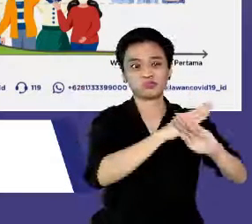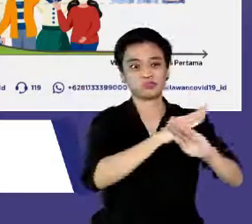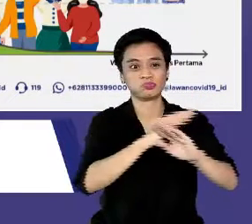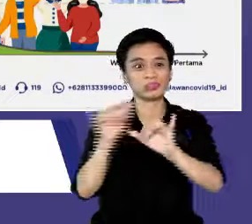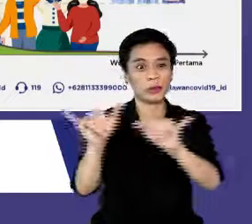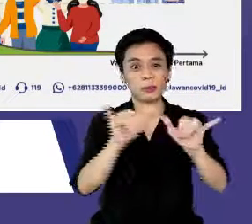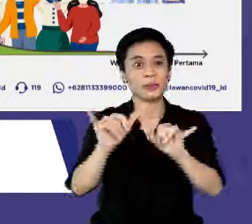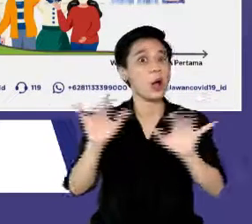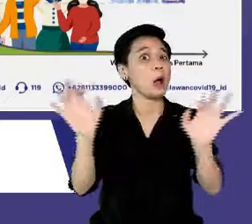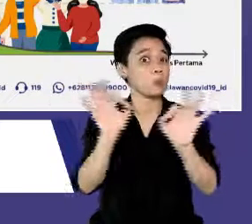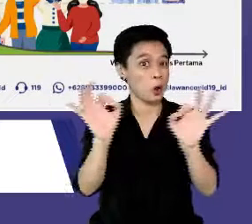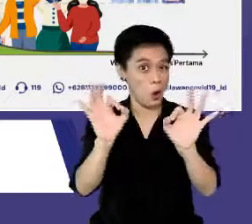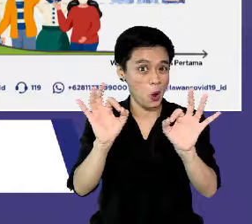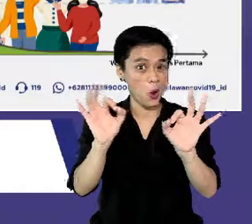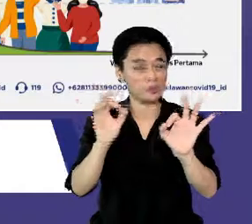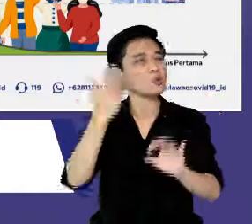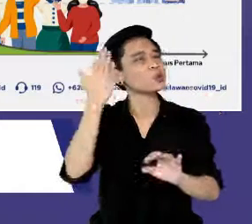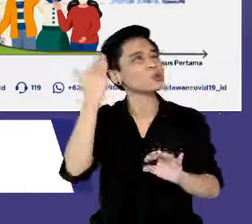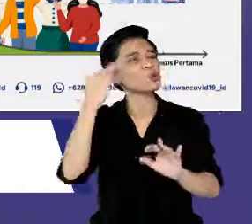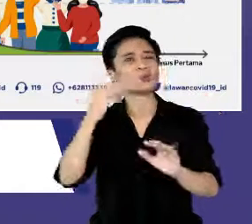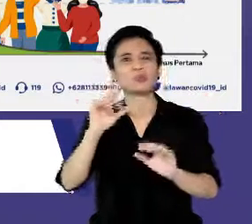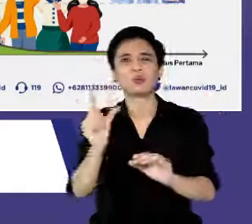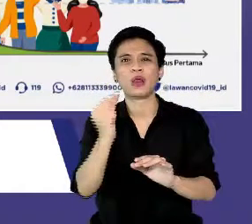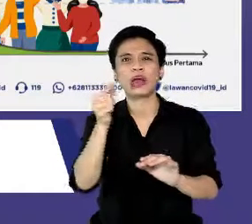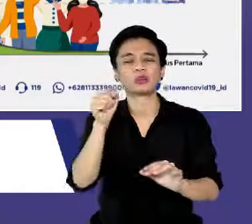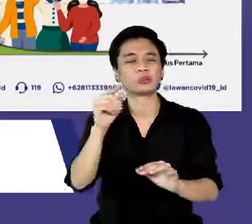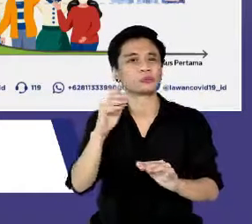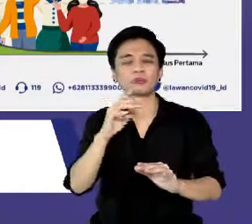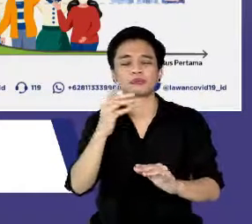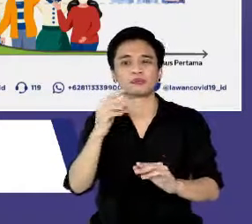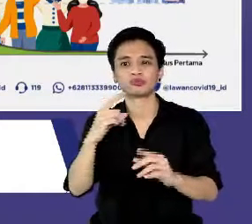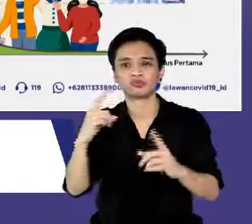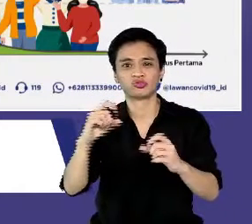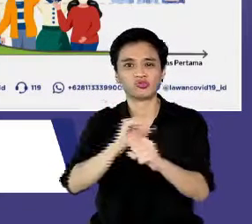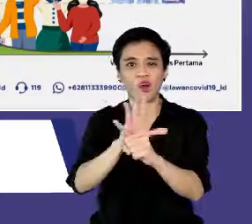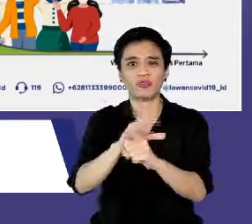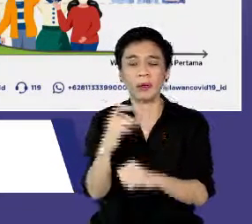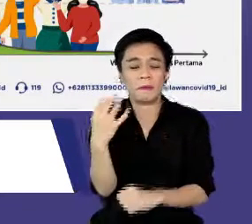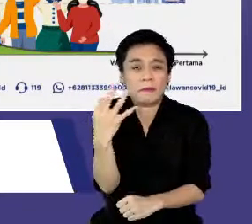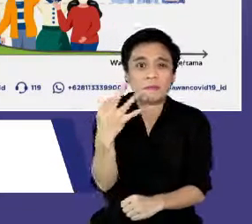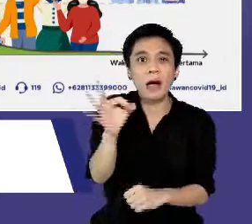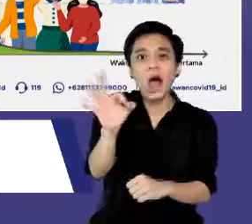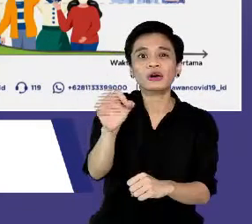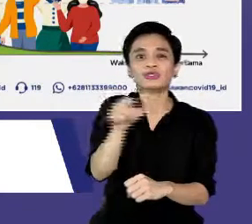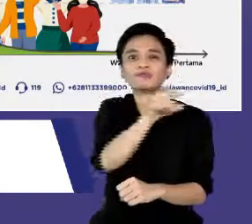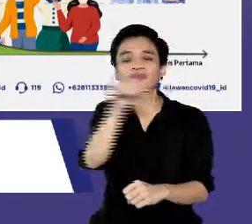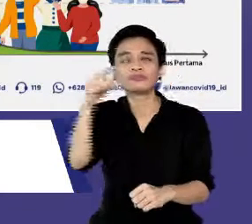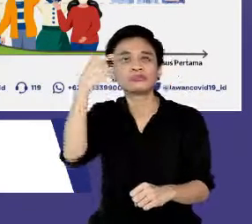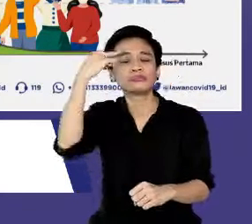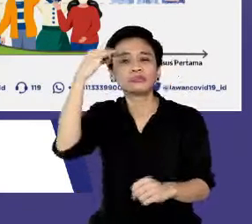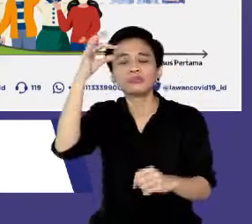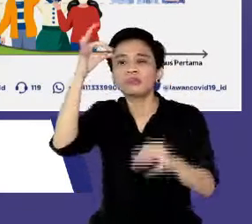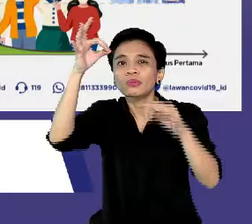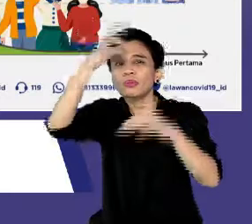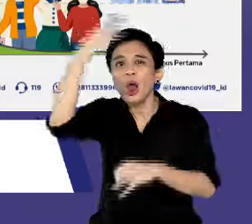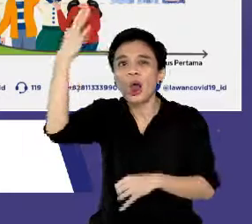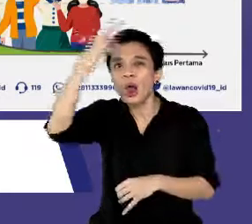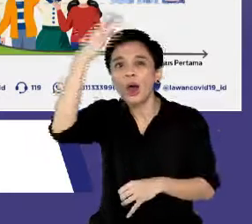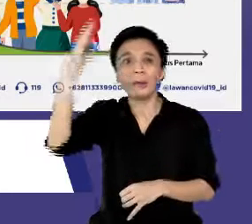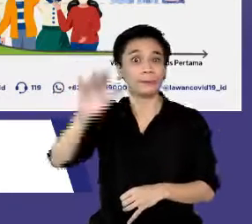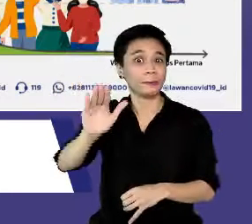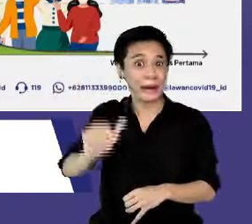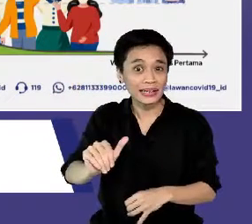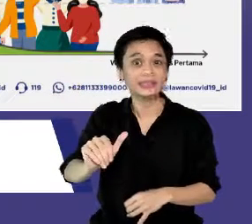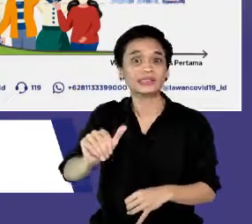19 mengingat saat itu kebetulan belas tergolong penyakit baru dan pengetahuan terkait hal ini masih sangat minim hal ini